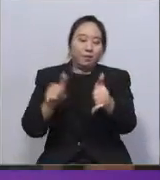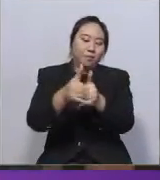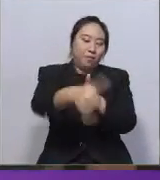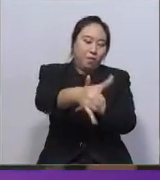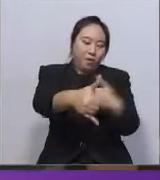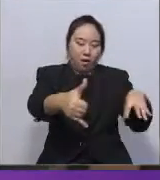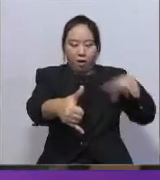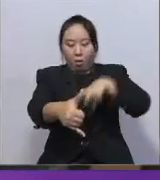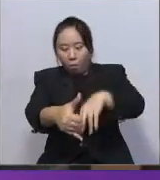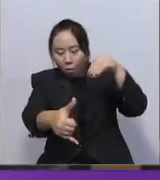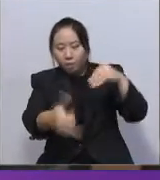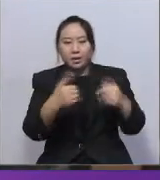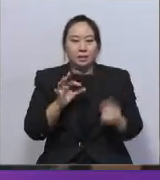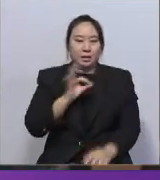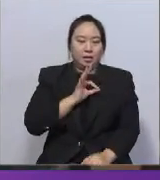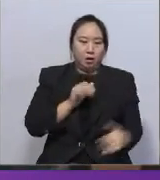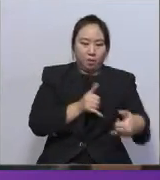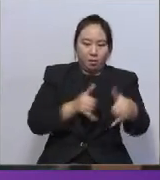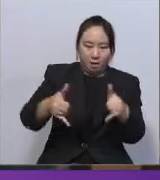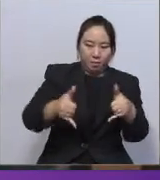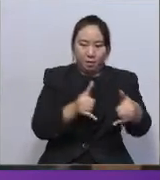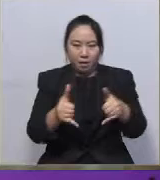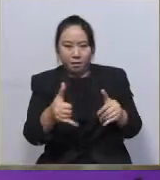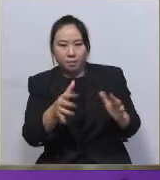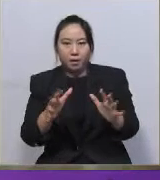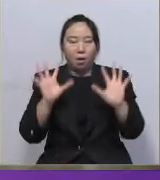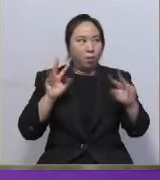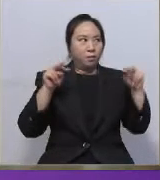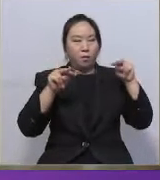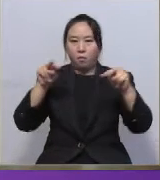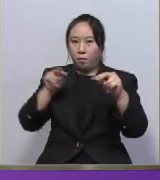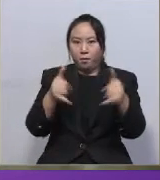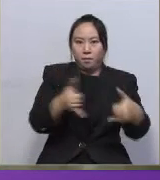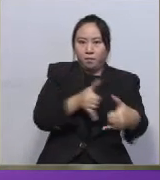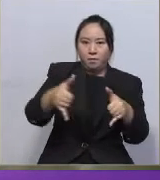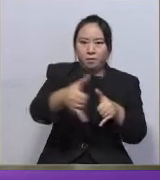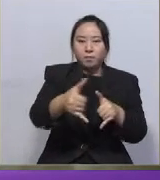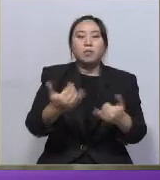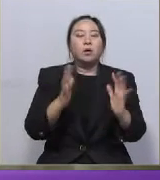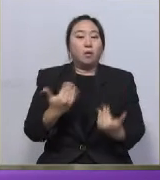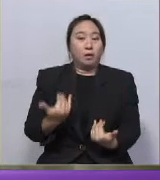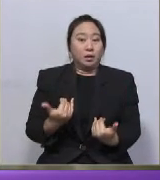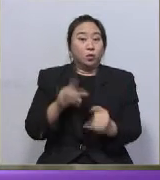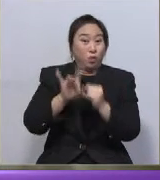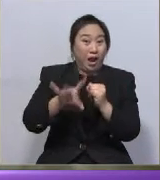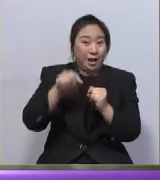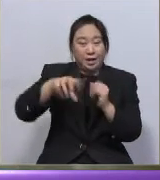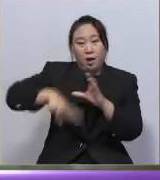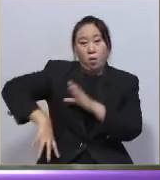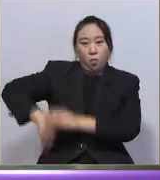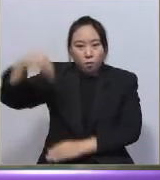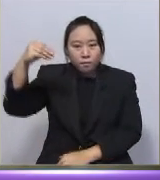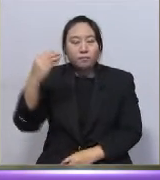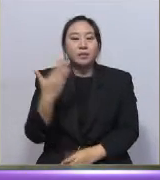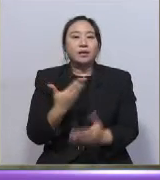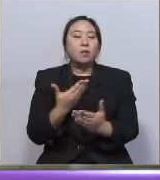ออกมามีสมาชิกอีก2คนประกบหน้าหลังเพื่อไม่ให้ใครเห็นพฤติกรรมเหยื่อรายล่าสุดที่ตกเป็นเหยื่อของ